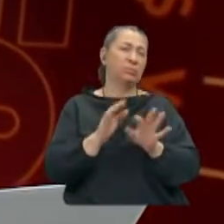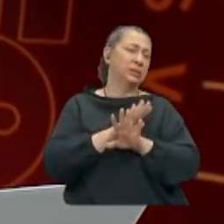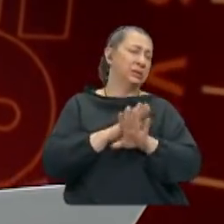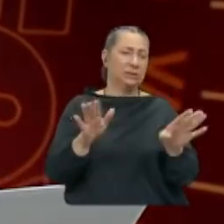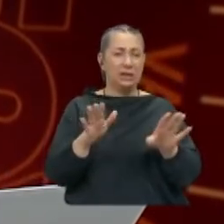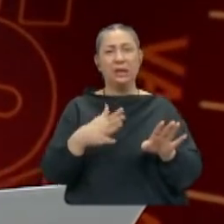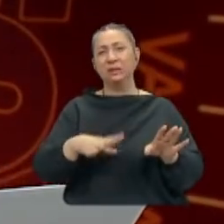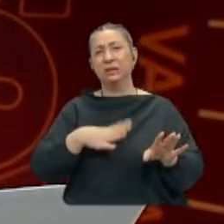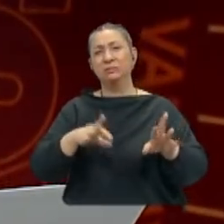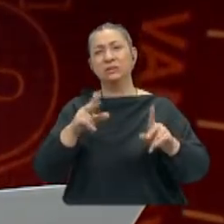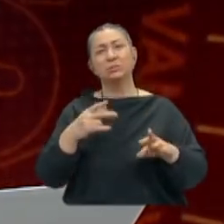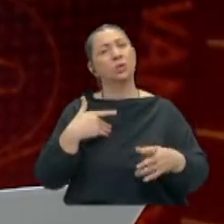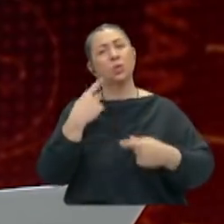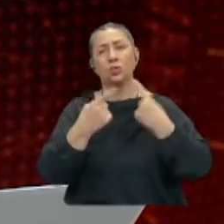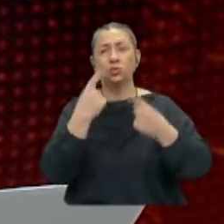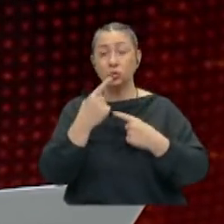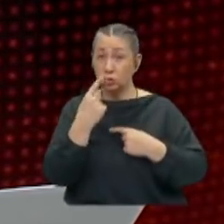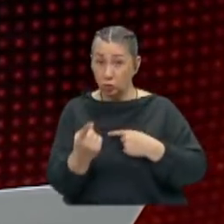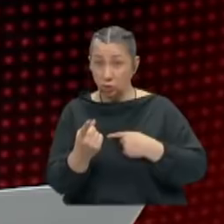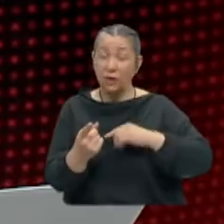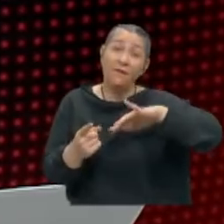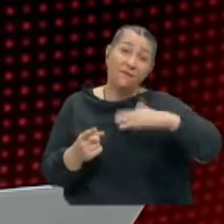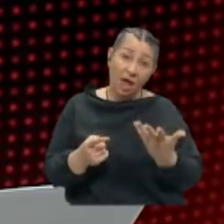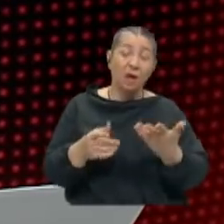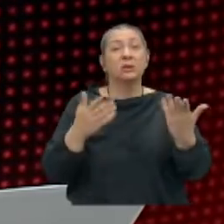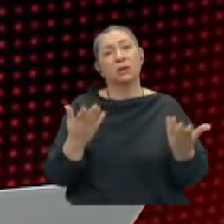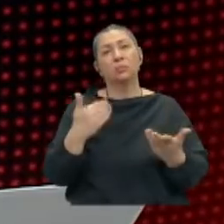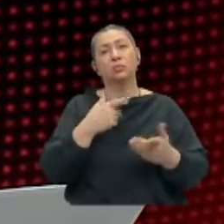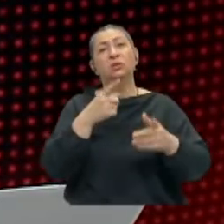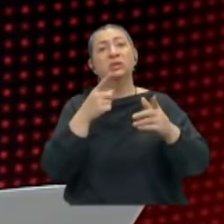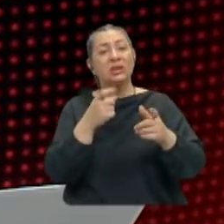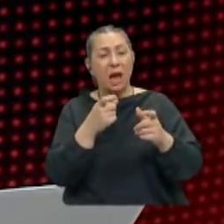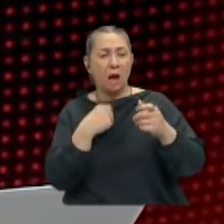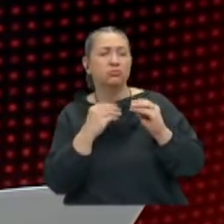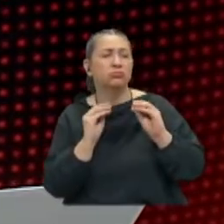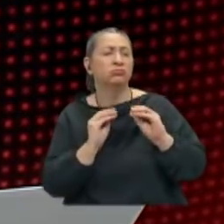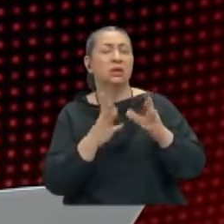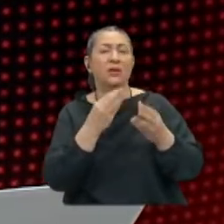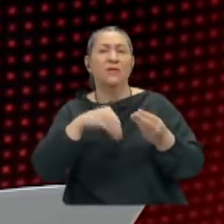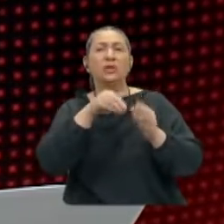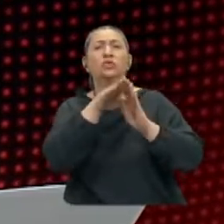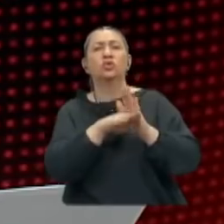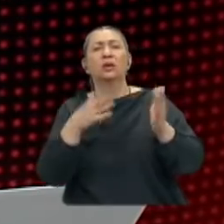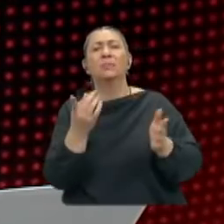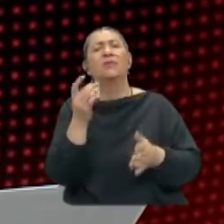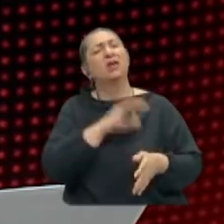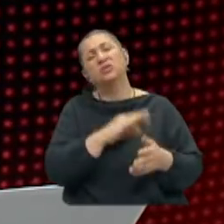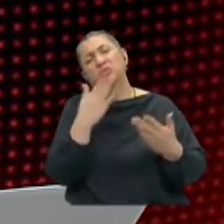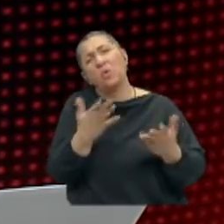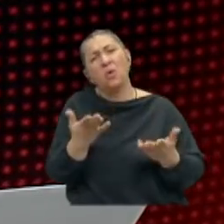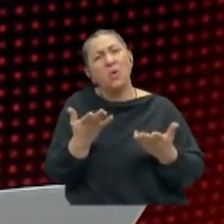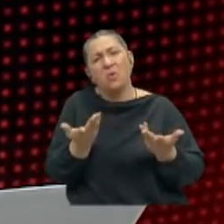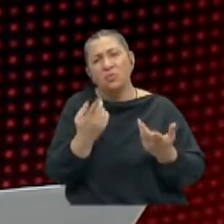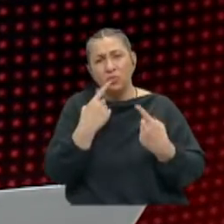önemsizleştirip istediğimiz telden çalacağız diyorsunuz. Ya da zaten biz bu silahı kullansak da yani faizi düşürsek de bir işe yaramıyor,